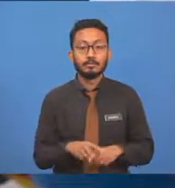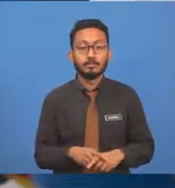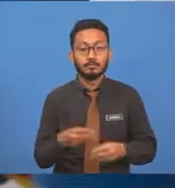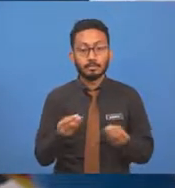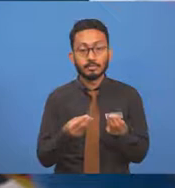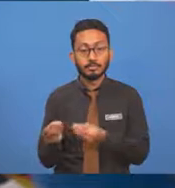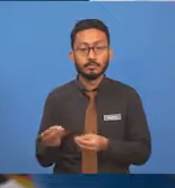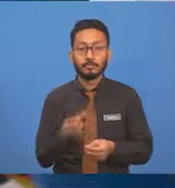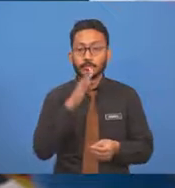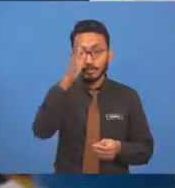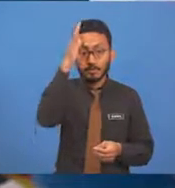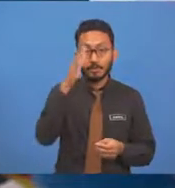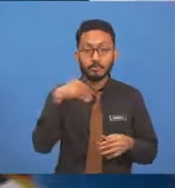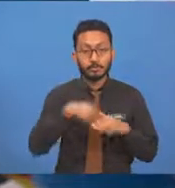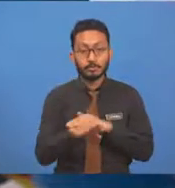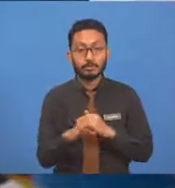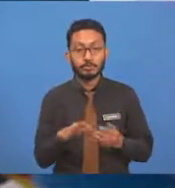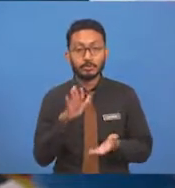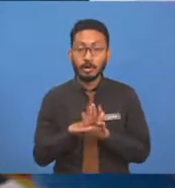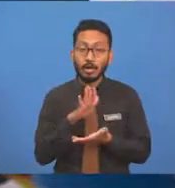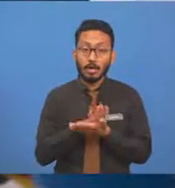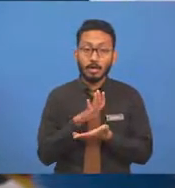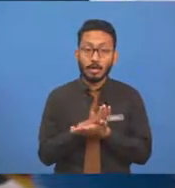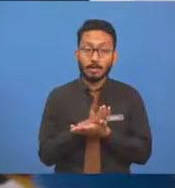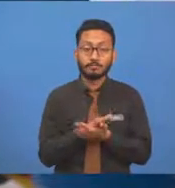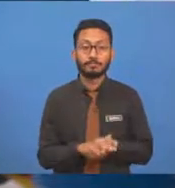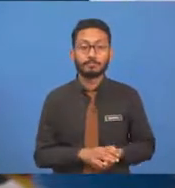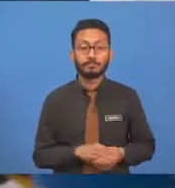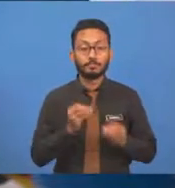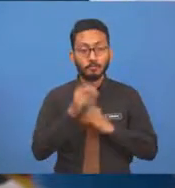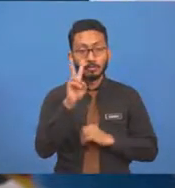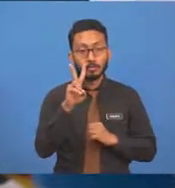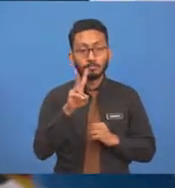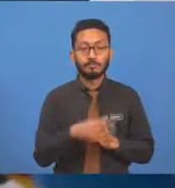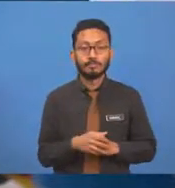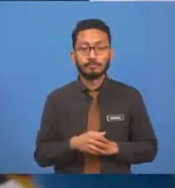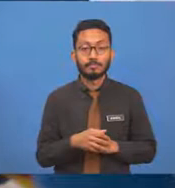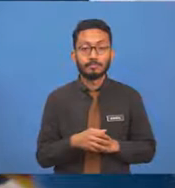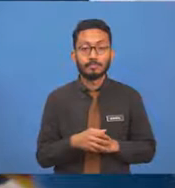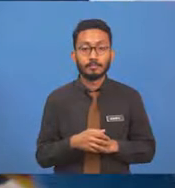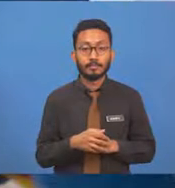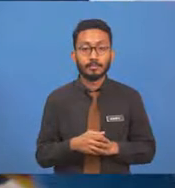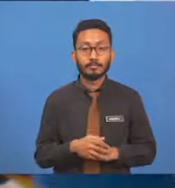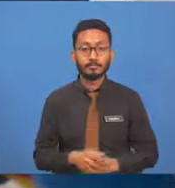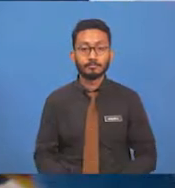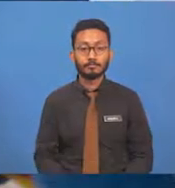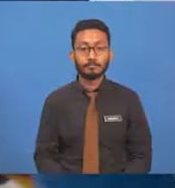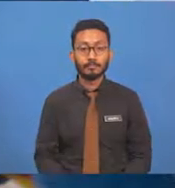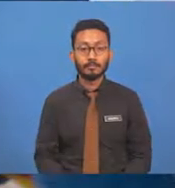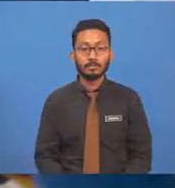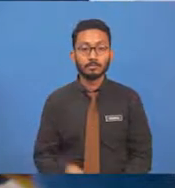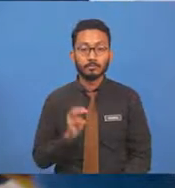sekolah. Apakah yang sedang dilakukan oleh murid dalam gambar kedua? Dalam gambar kedua pula, seorang